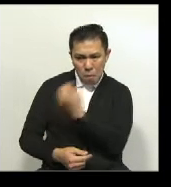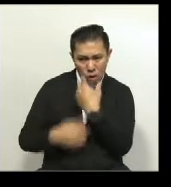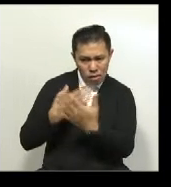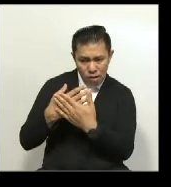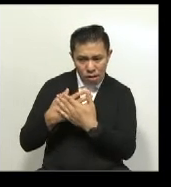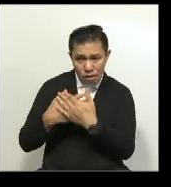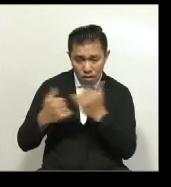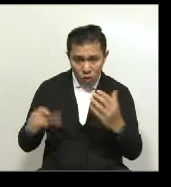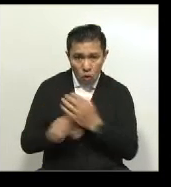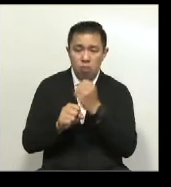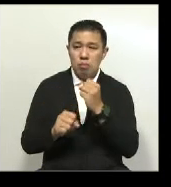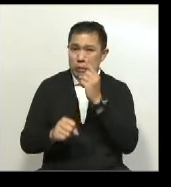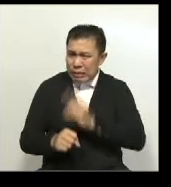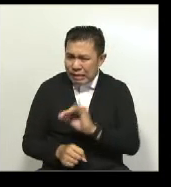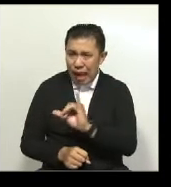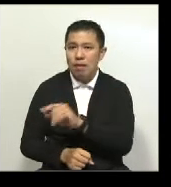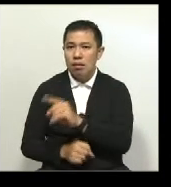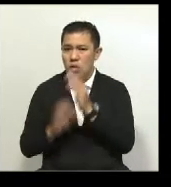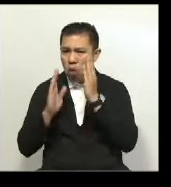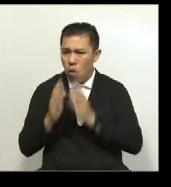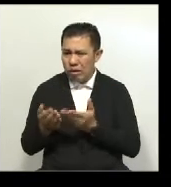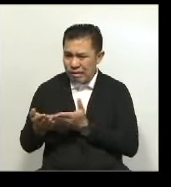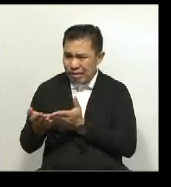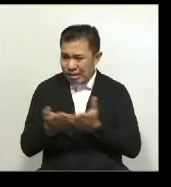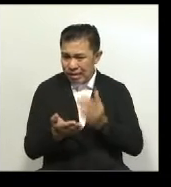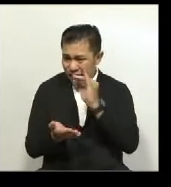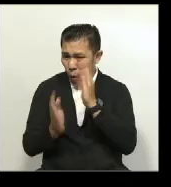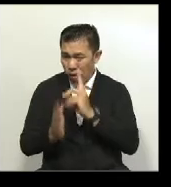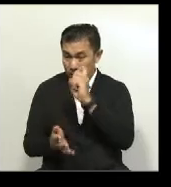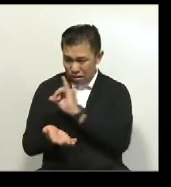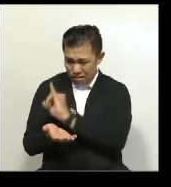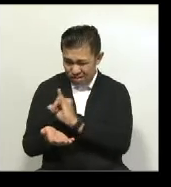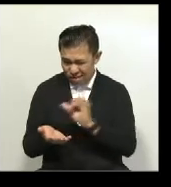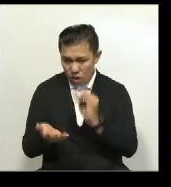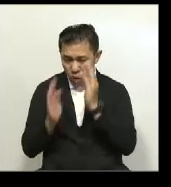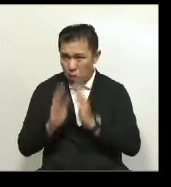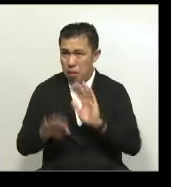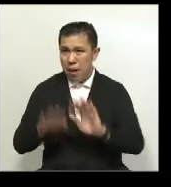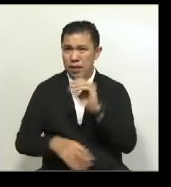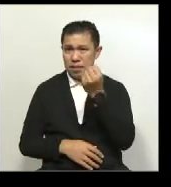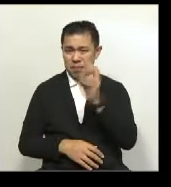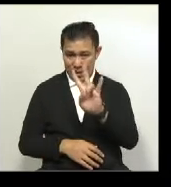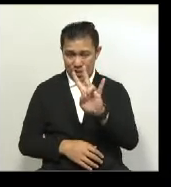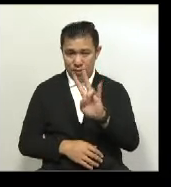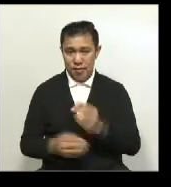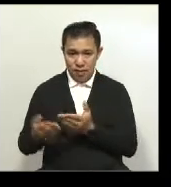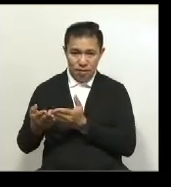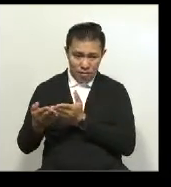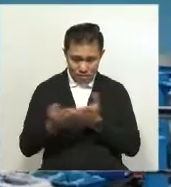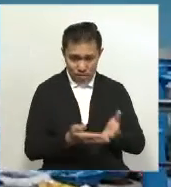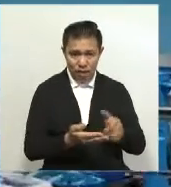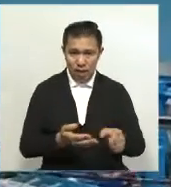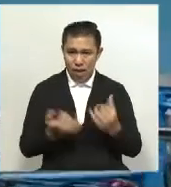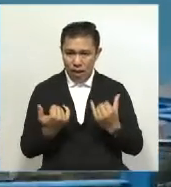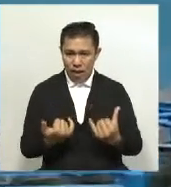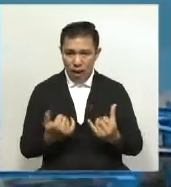างการรายงานเข้ามานะคะว่าจะมีการลำเลียงเข้ามาในอีกไม่กี่ชั่วโมงข้างหน้านี้ประมาณ17คนนะคะทำให้ย